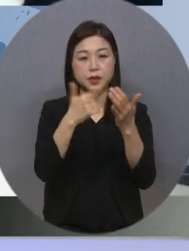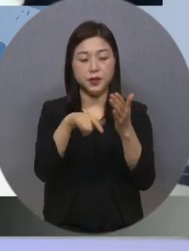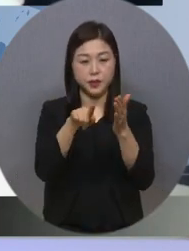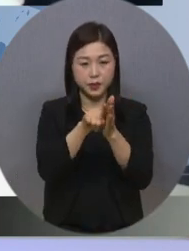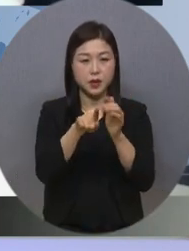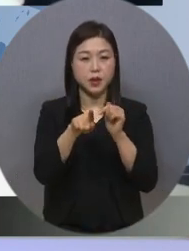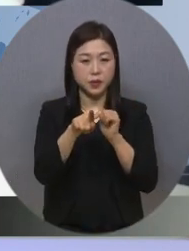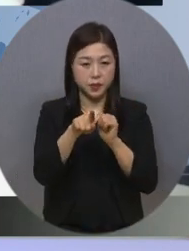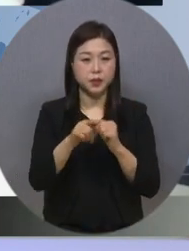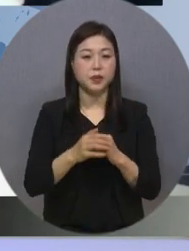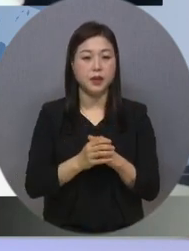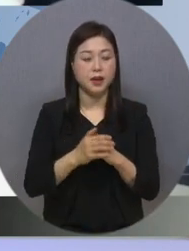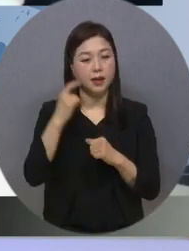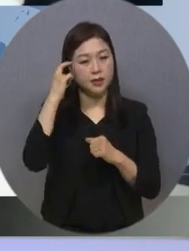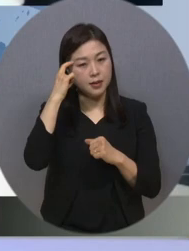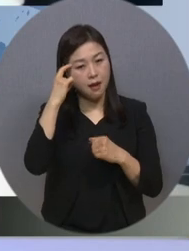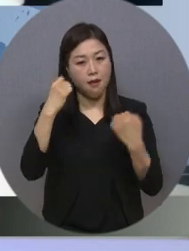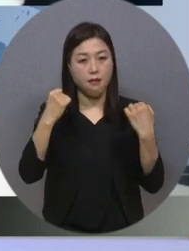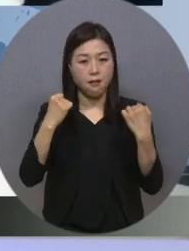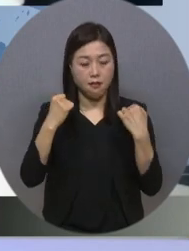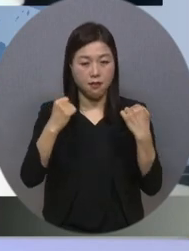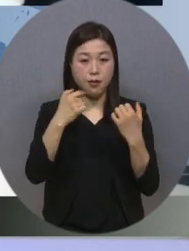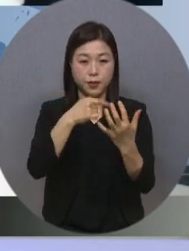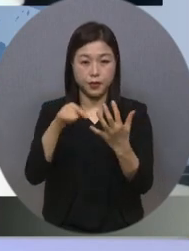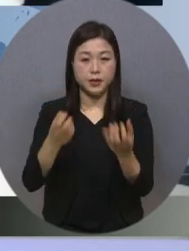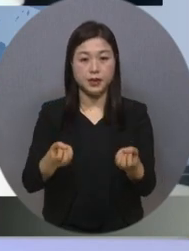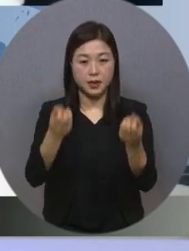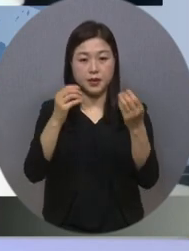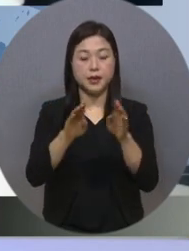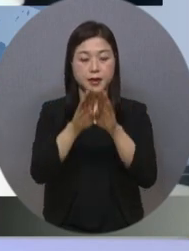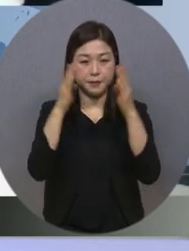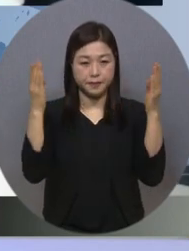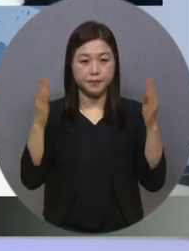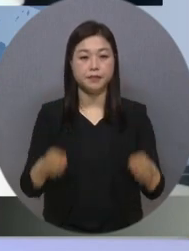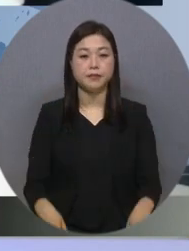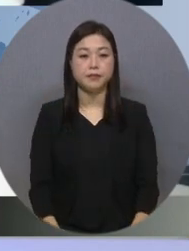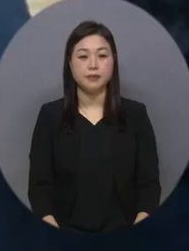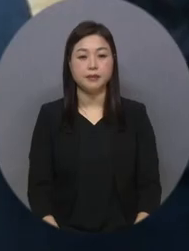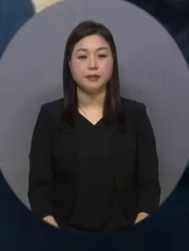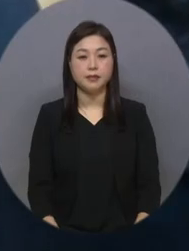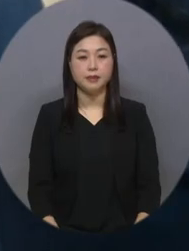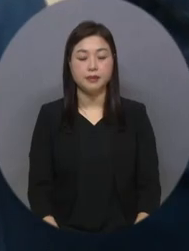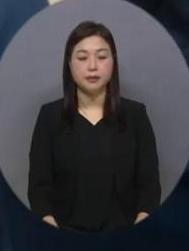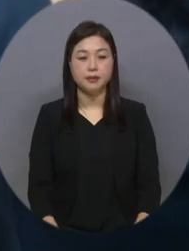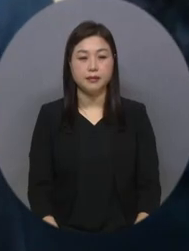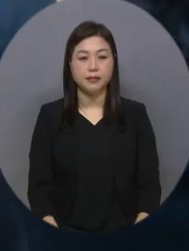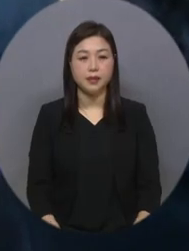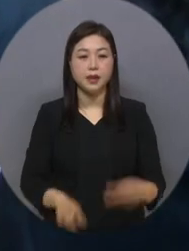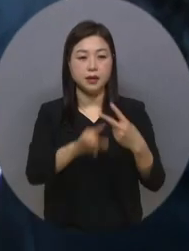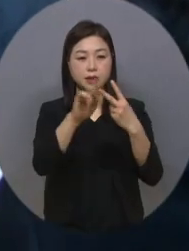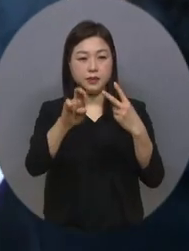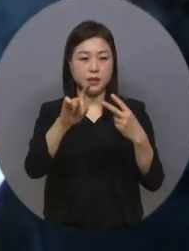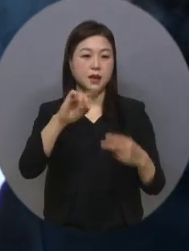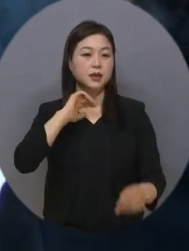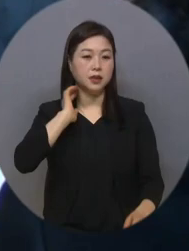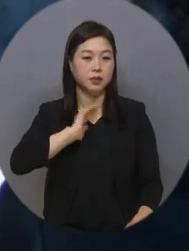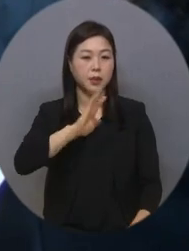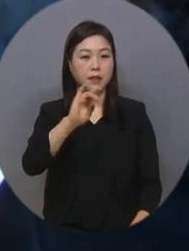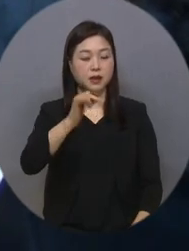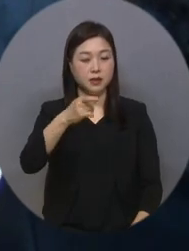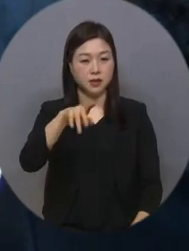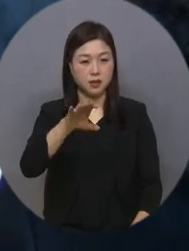스마트 시니어 인지 건강교실 행사가 열렸습니다. 정운성 기자입니다. 지난 21일 의정부